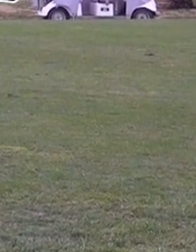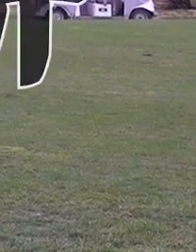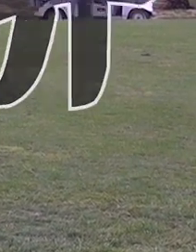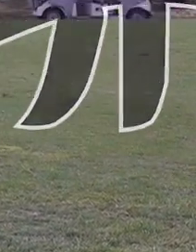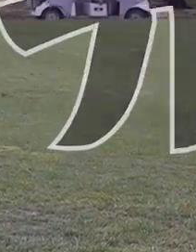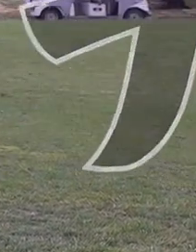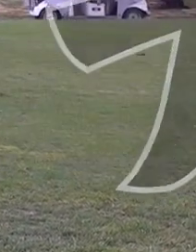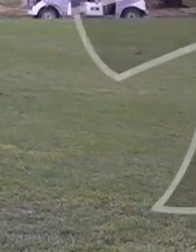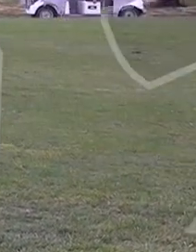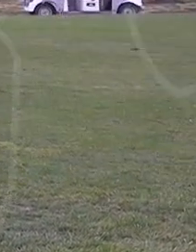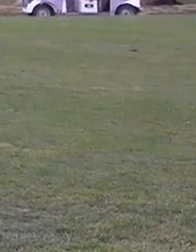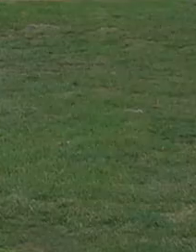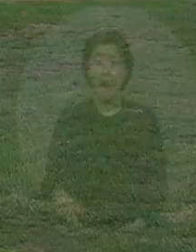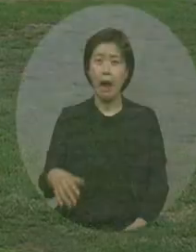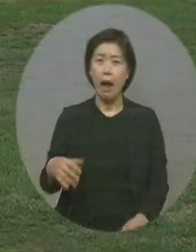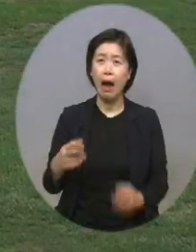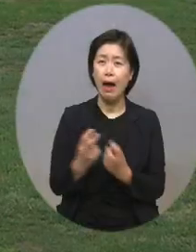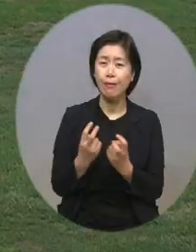우와, 안 돼.